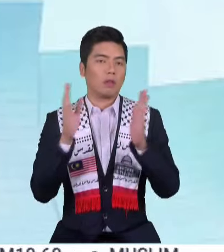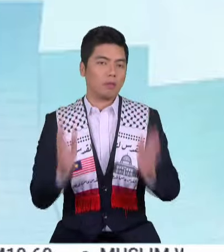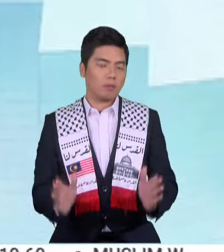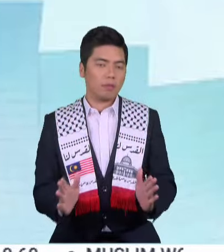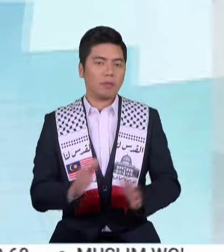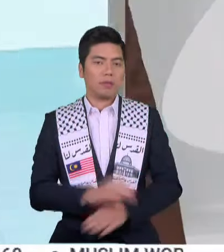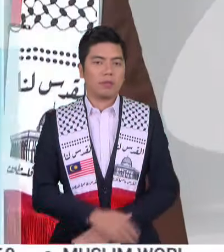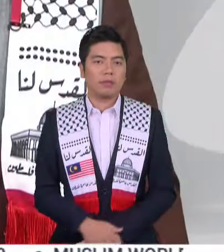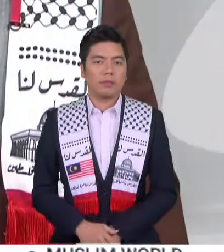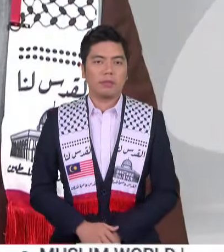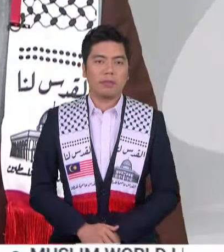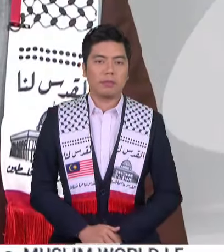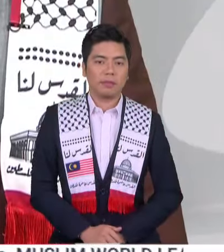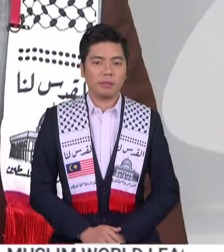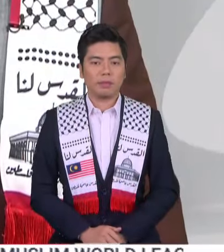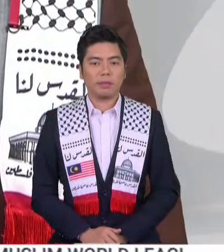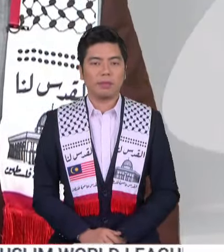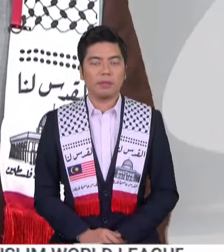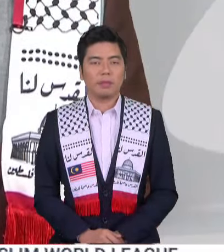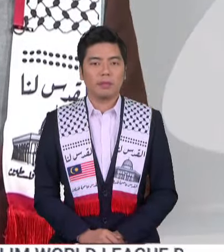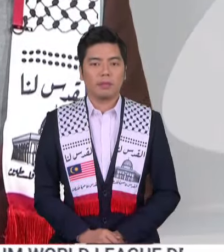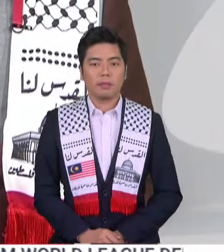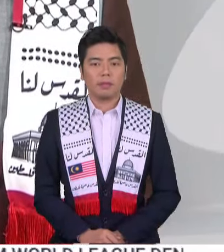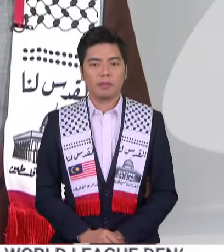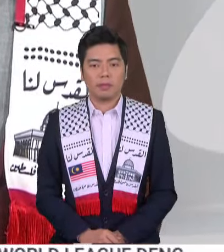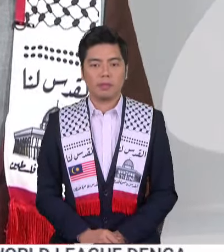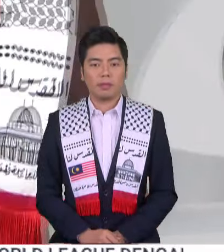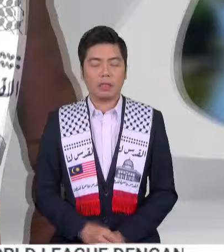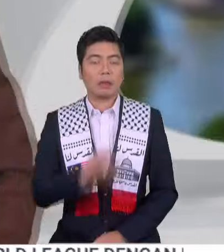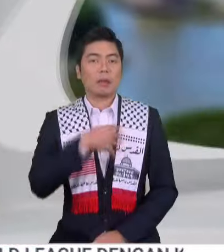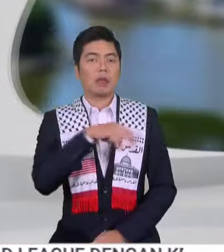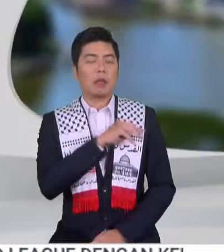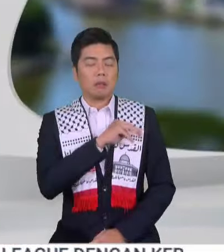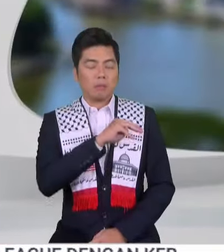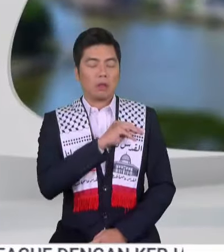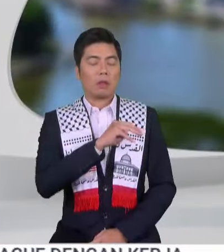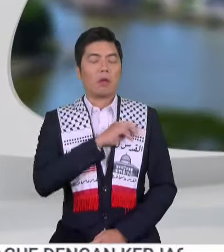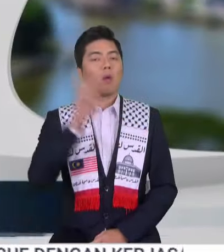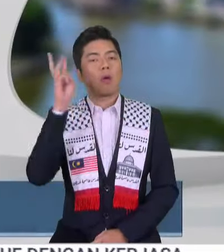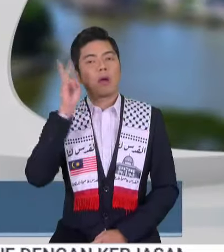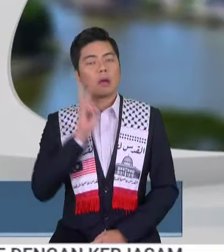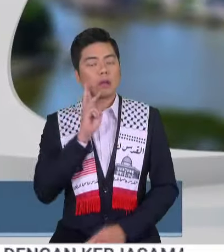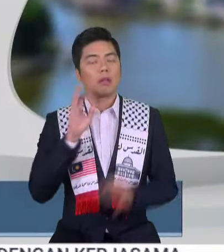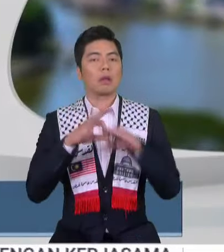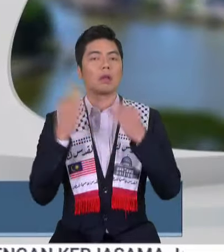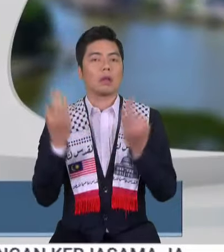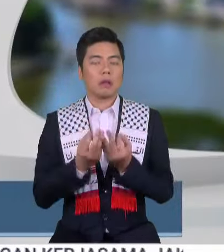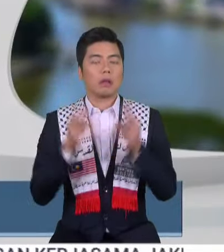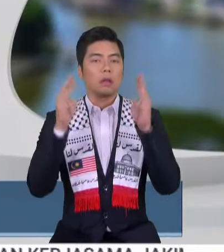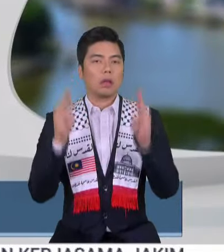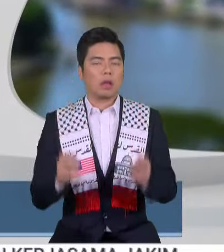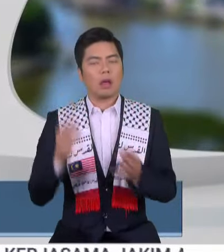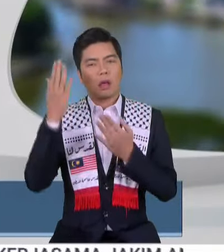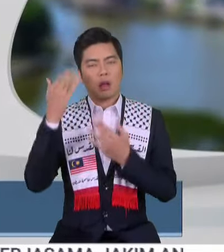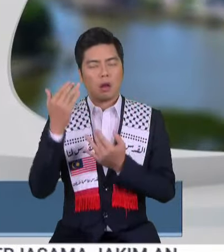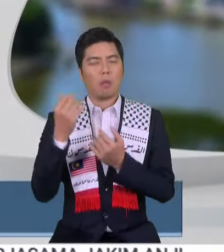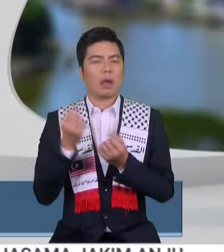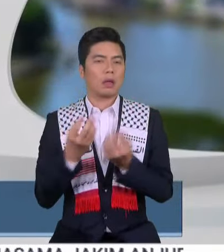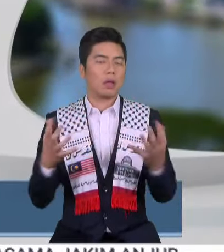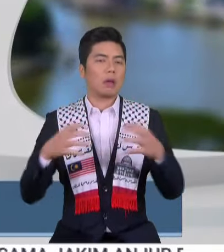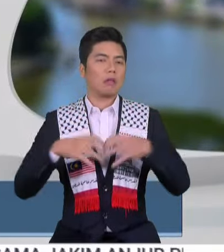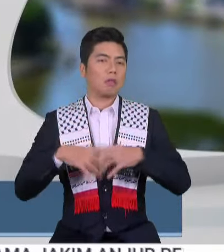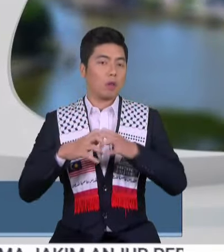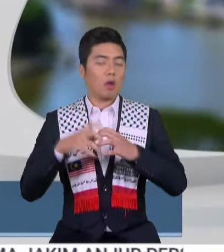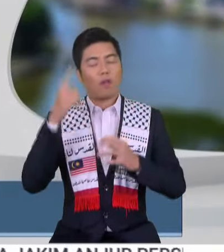Kuching. Silakan Buma. Baik Zahira, terima kasih. Kementerian Pembangunan Wanita, Keluarga dan Masyarakat berharap lebih banyak pusat